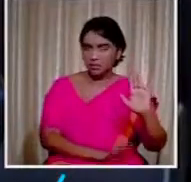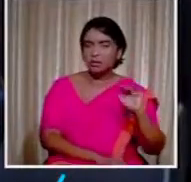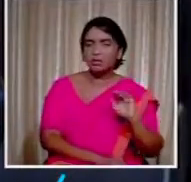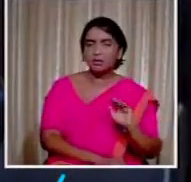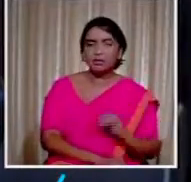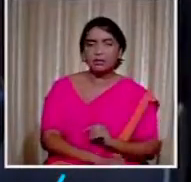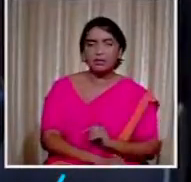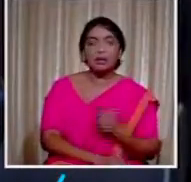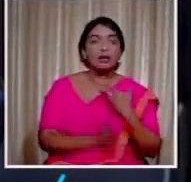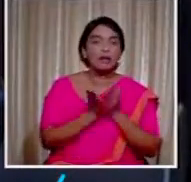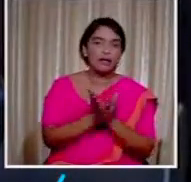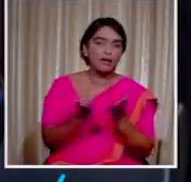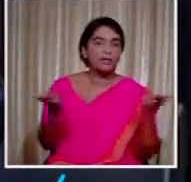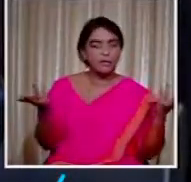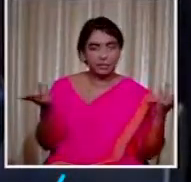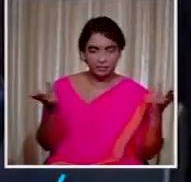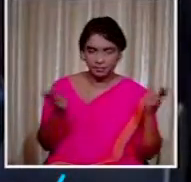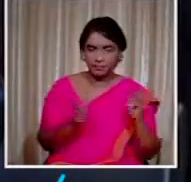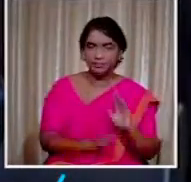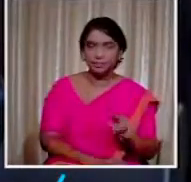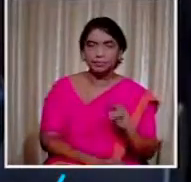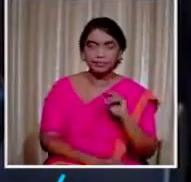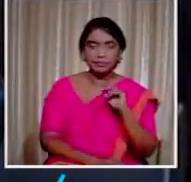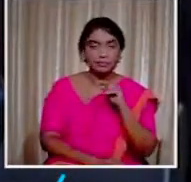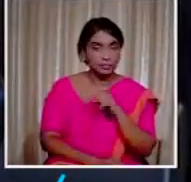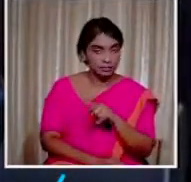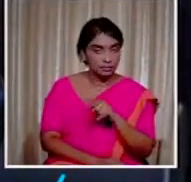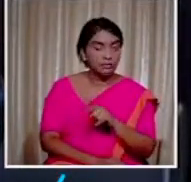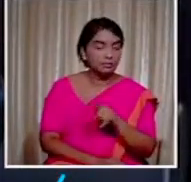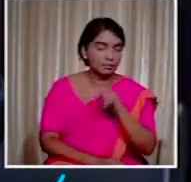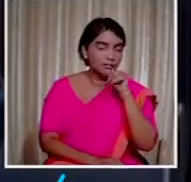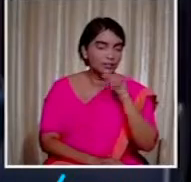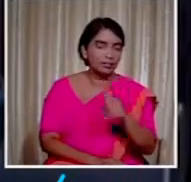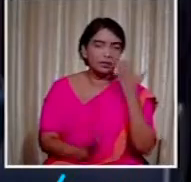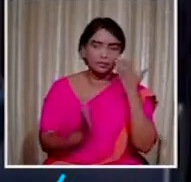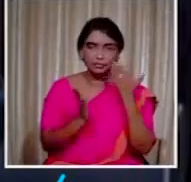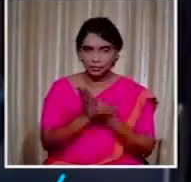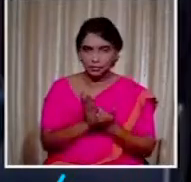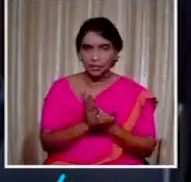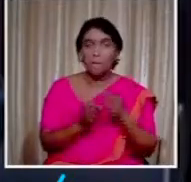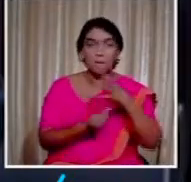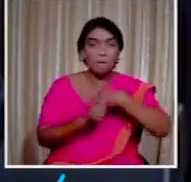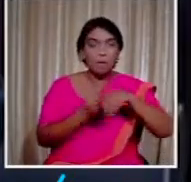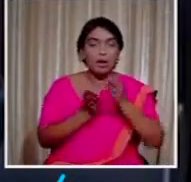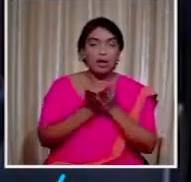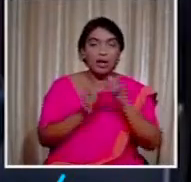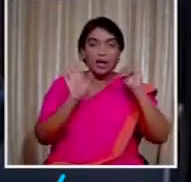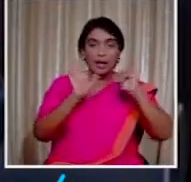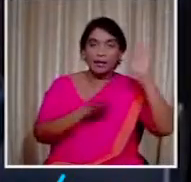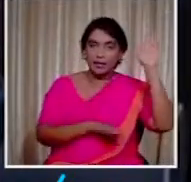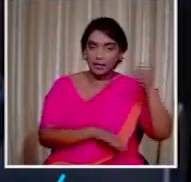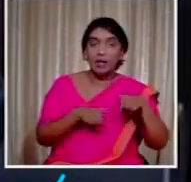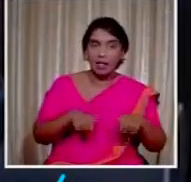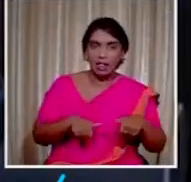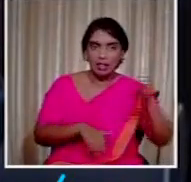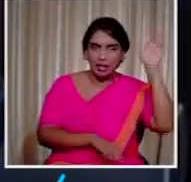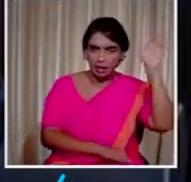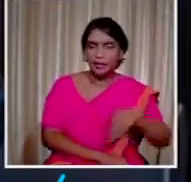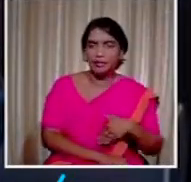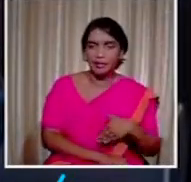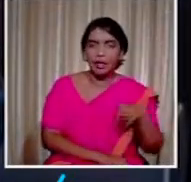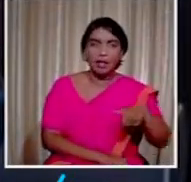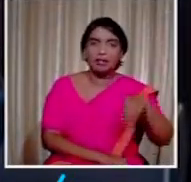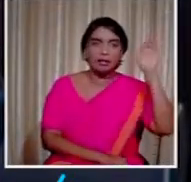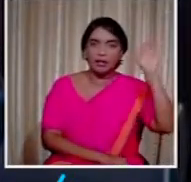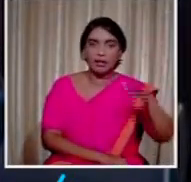හරි නැව් නෑ කියලා එතකොට 23 මේ මේ මේකෙන් හරි පැහැදිලි පොහොර නැවක් ගැන 6 වෙනිදා එනවා කිව්වා ඒ කියන්නේ අද එන්න ඕනේ කියලා කිව්වා දැන් අද